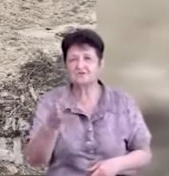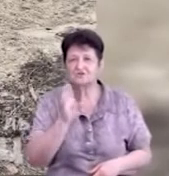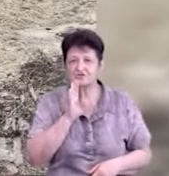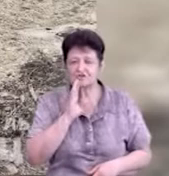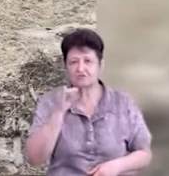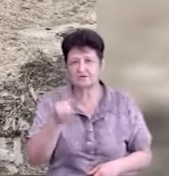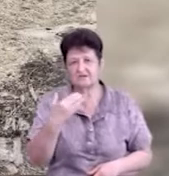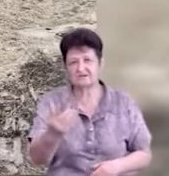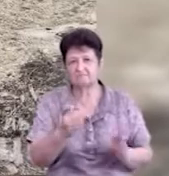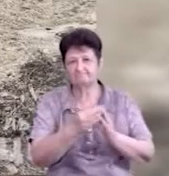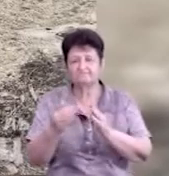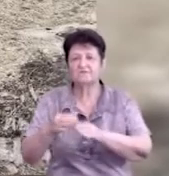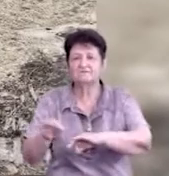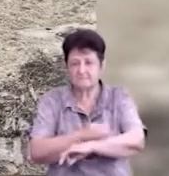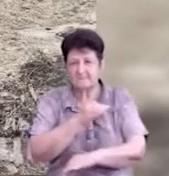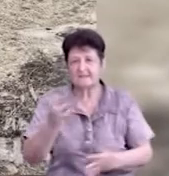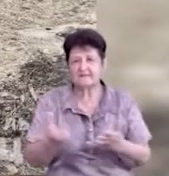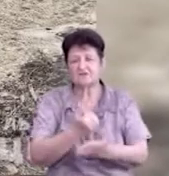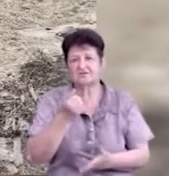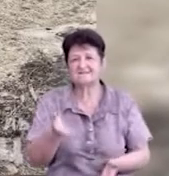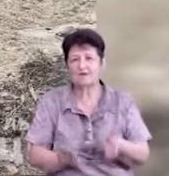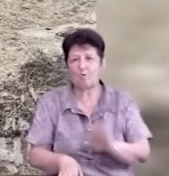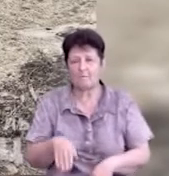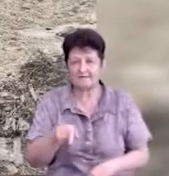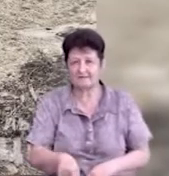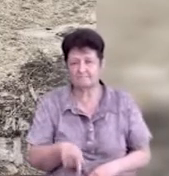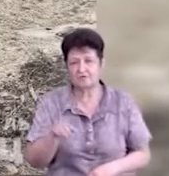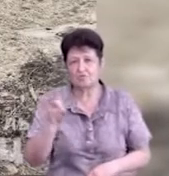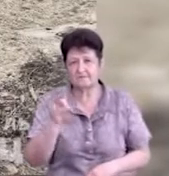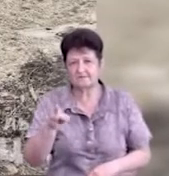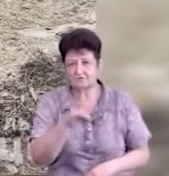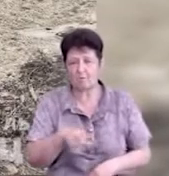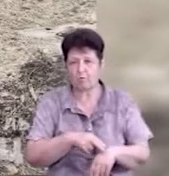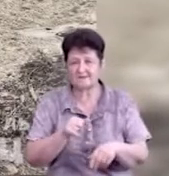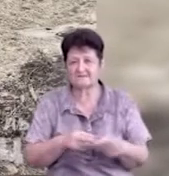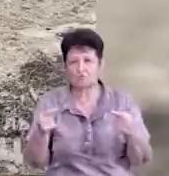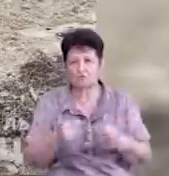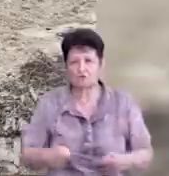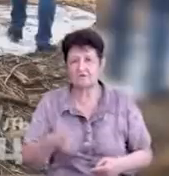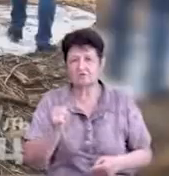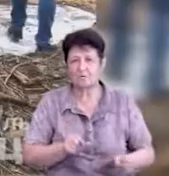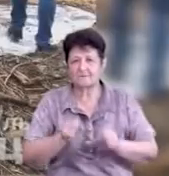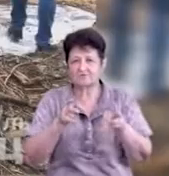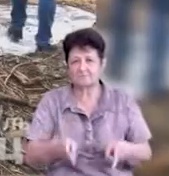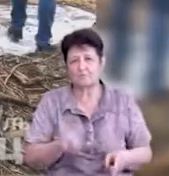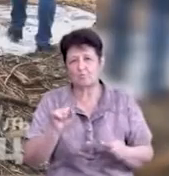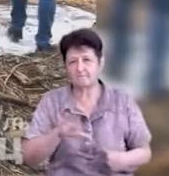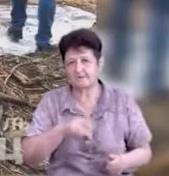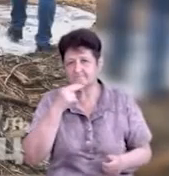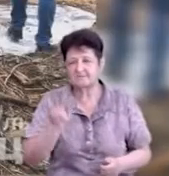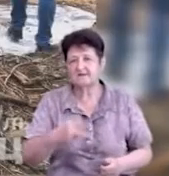знайшли закопаними в лісосмузі у Рібкінському районі. Поліція Київської області встановила, що до злочину, ймовірно,